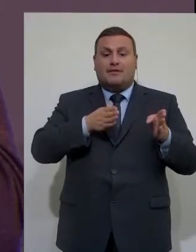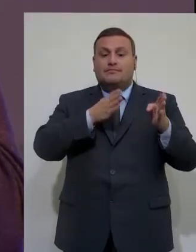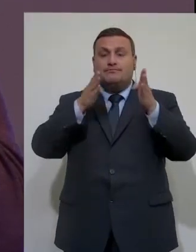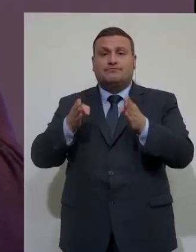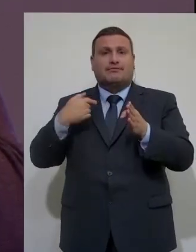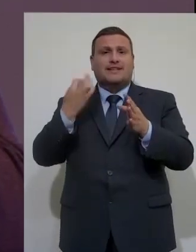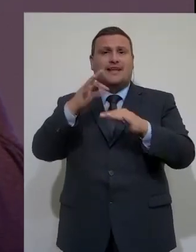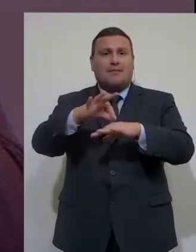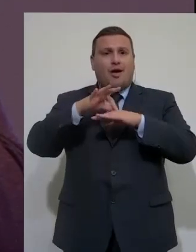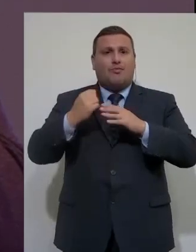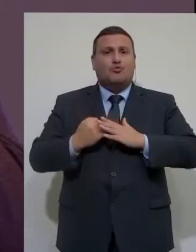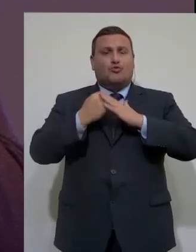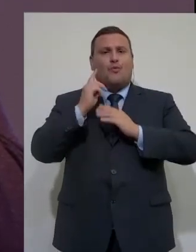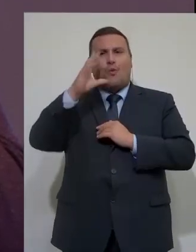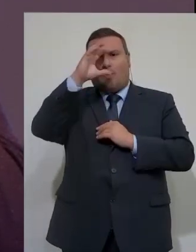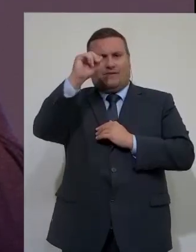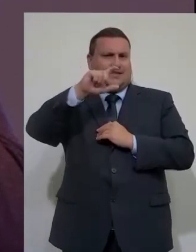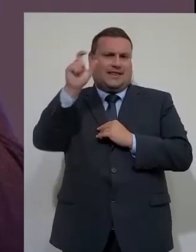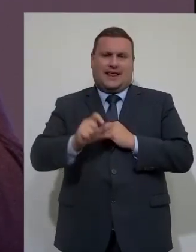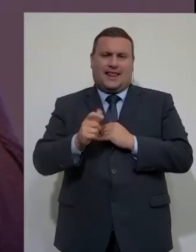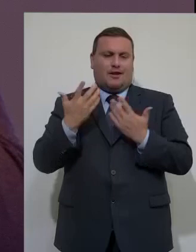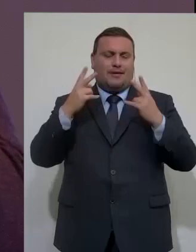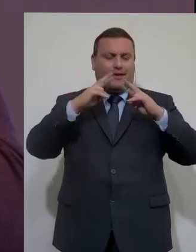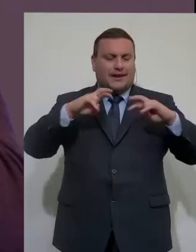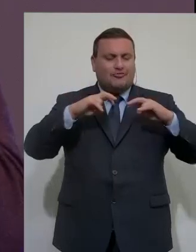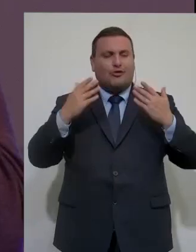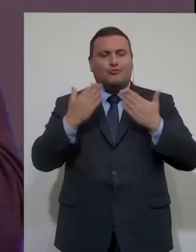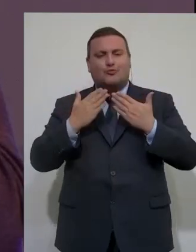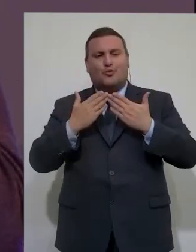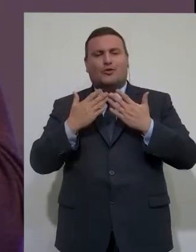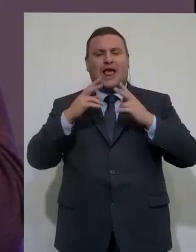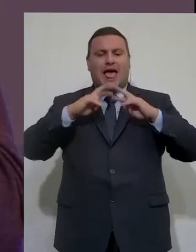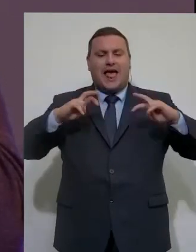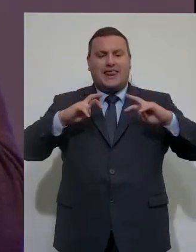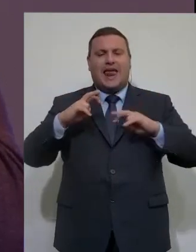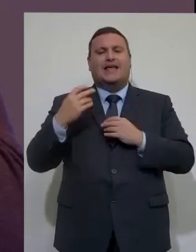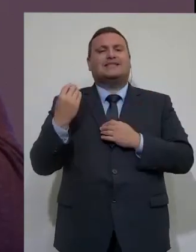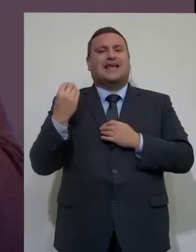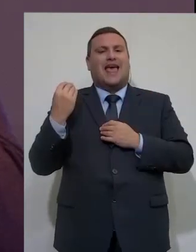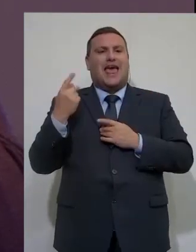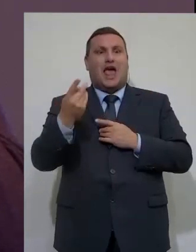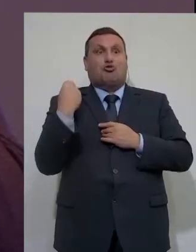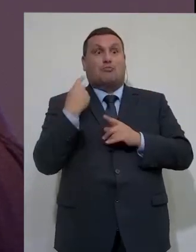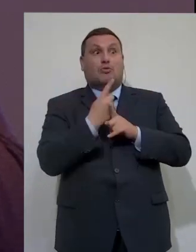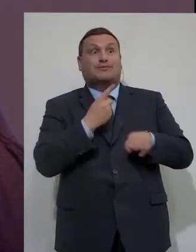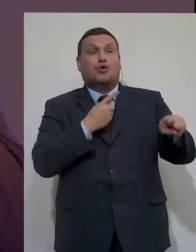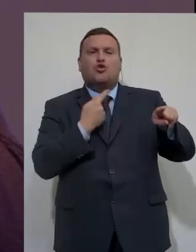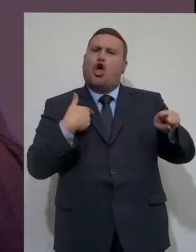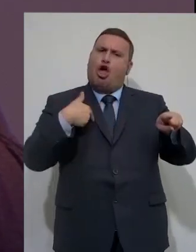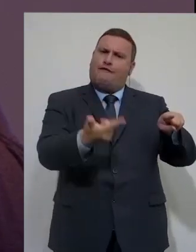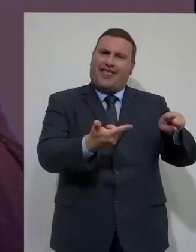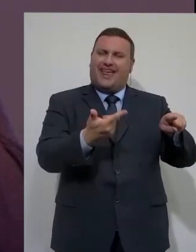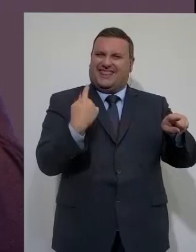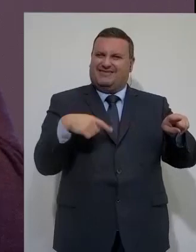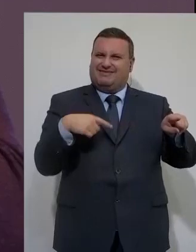perché l'elemento dello studio è fondamentale, l'analisi della domanda, dell'offerta e della composizione dei dati per noi è fondamentale per